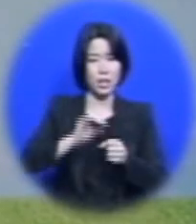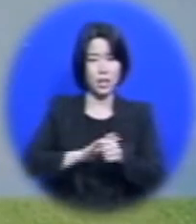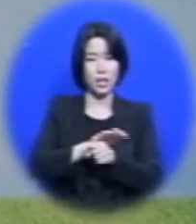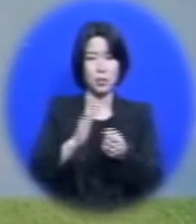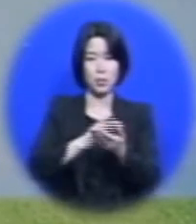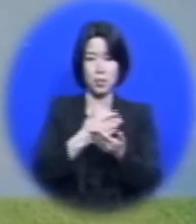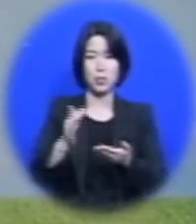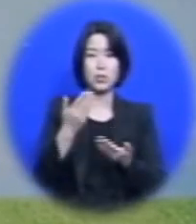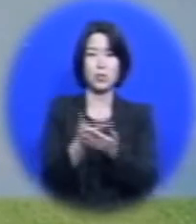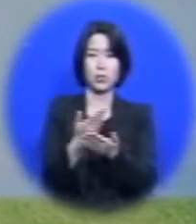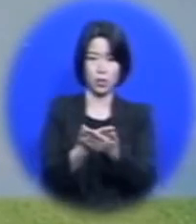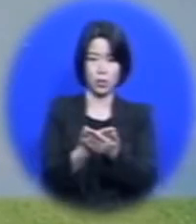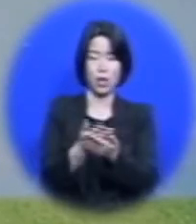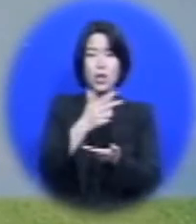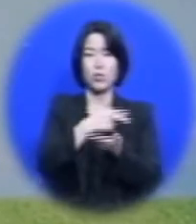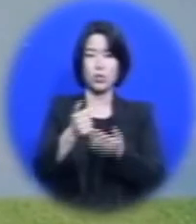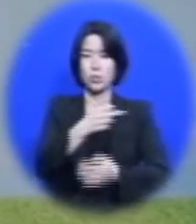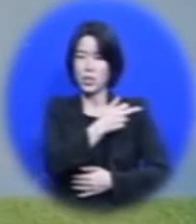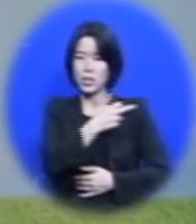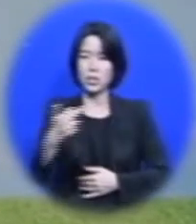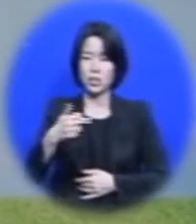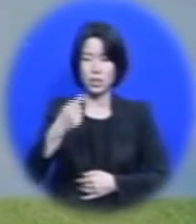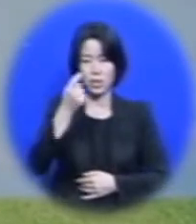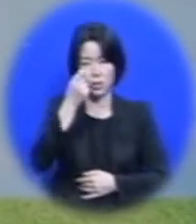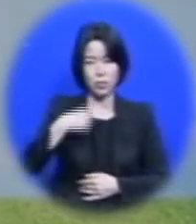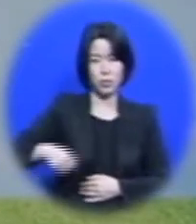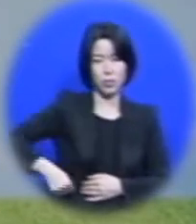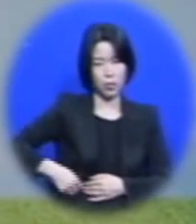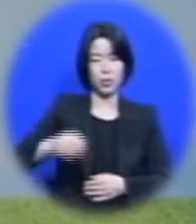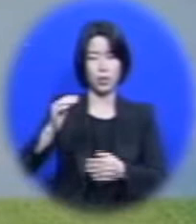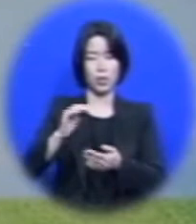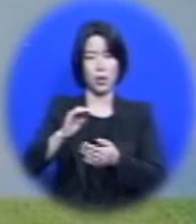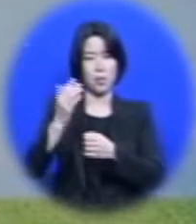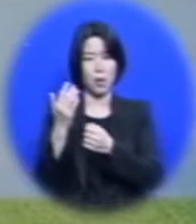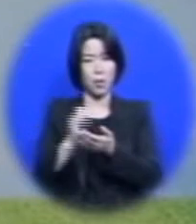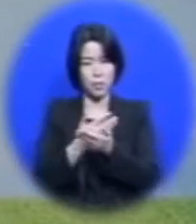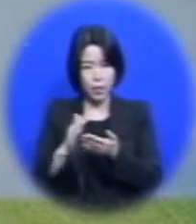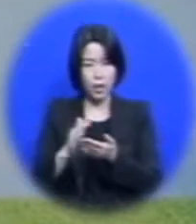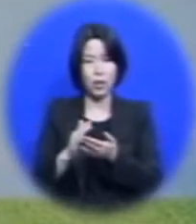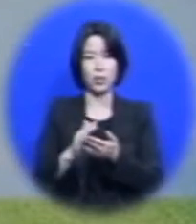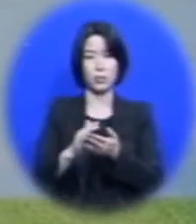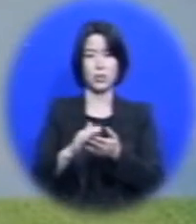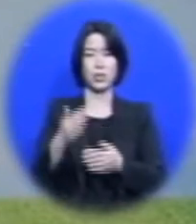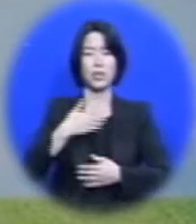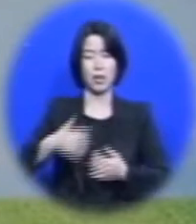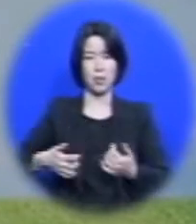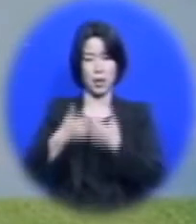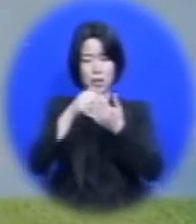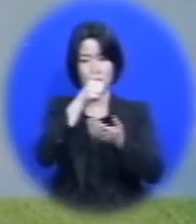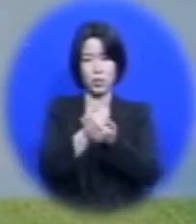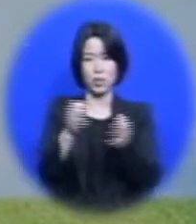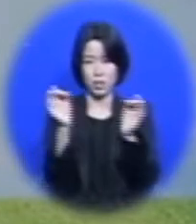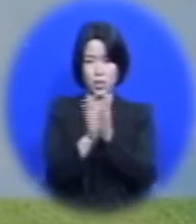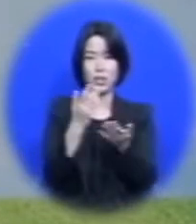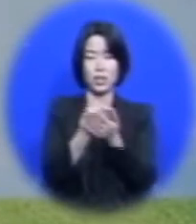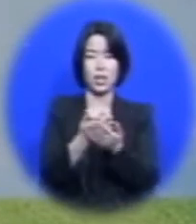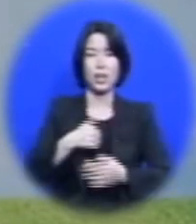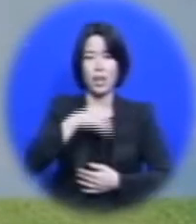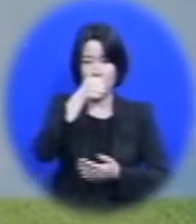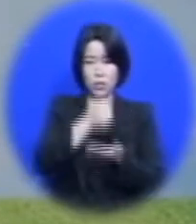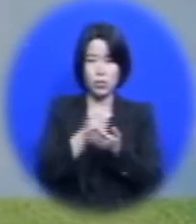베풀어 주십시오. 주님의 크신 긍휼을 베푸시어 내 반역의 죄를 없애주십시오. 내 죄악을